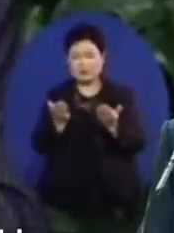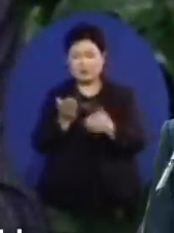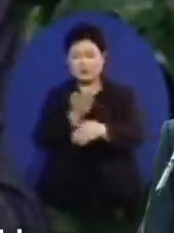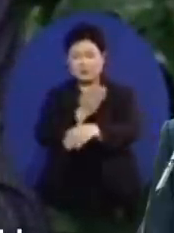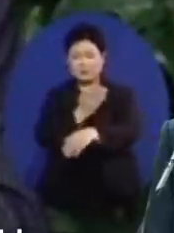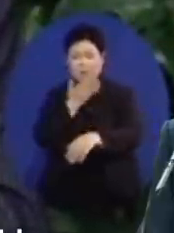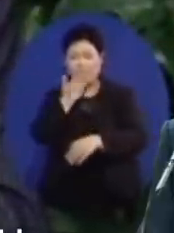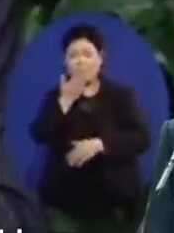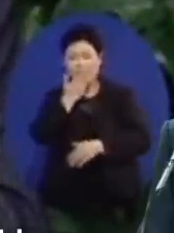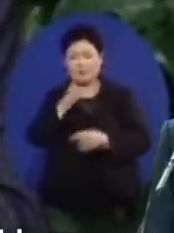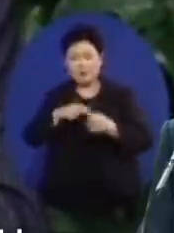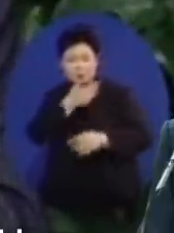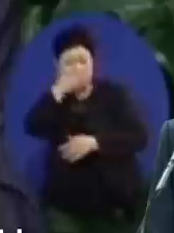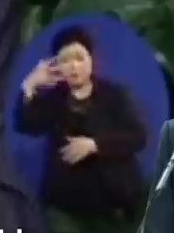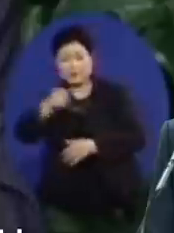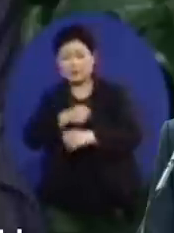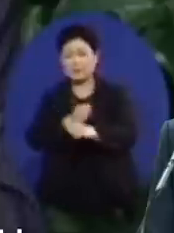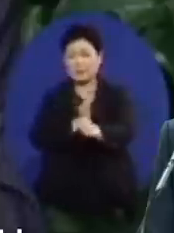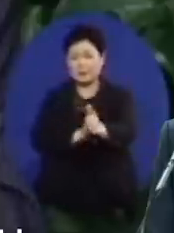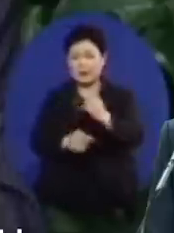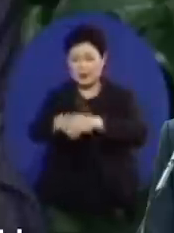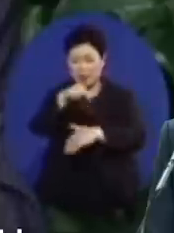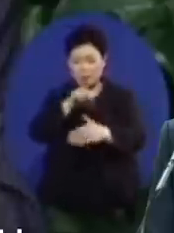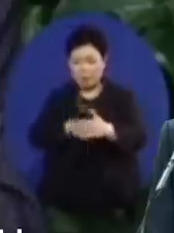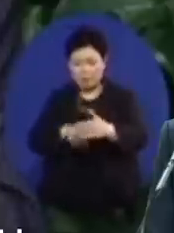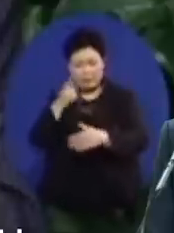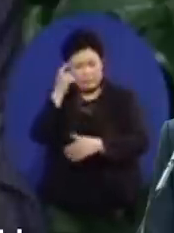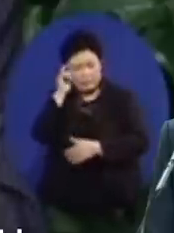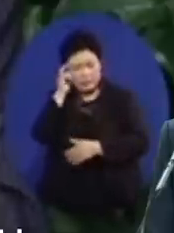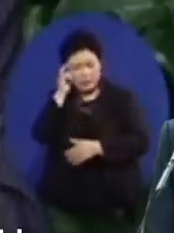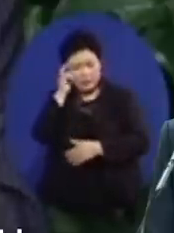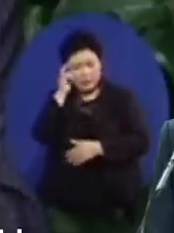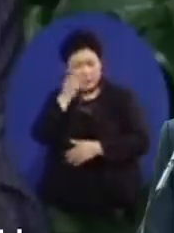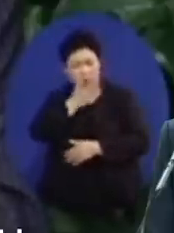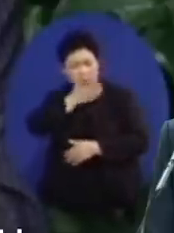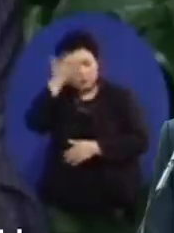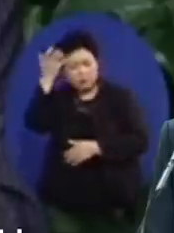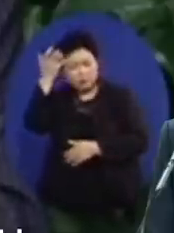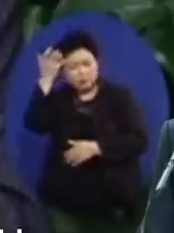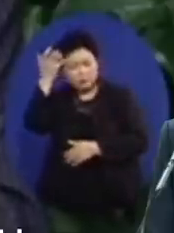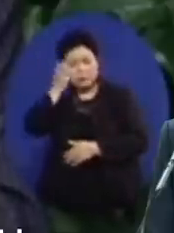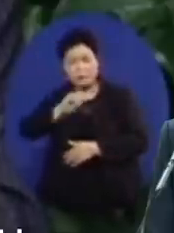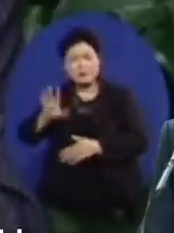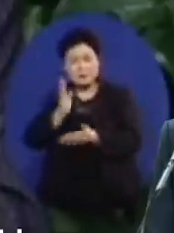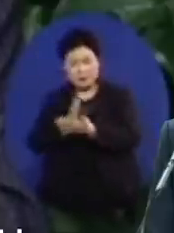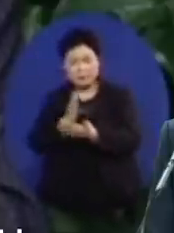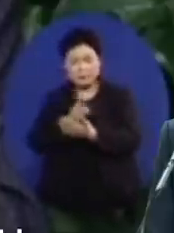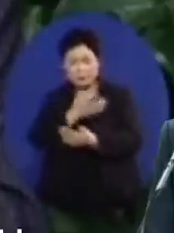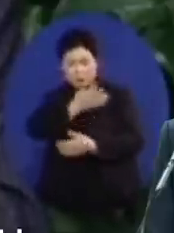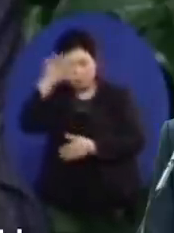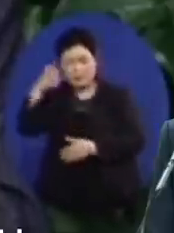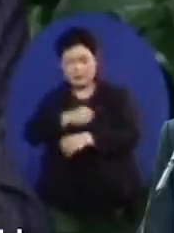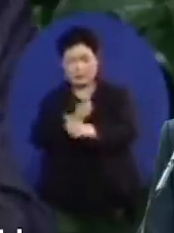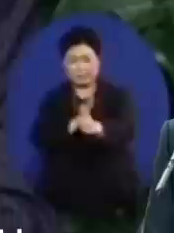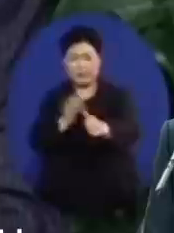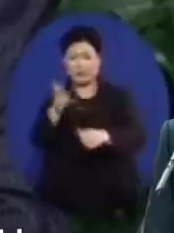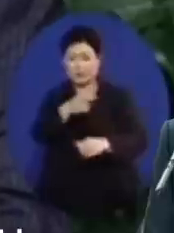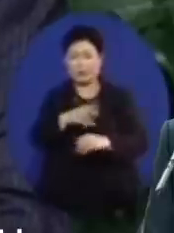꿈을 꾸십시오. 마음에 걱정은 하더라도 꿈은 버리면 안 되는 것입니다. 긍정적인 꿈을 꾸십시오.